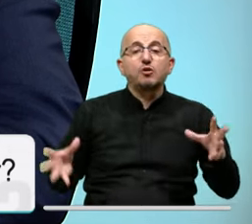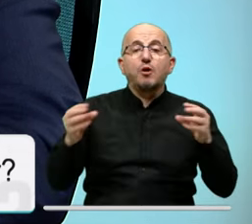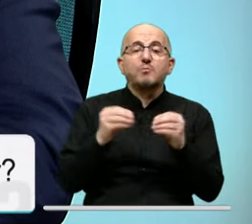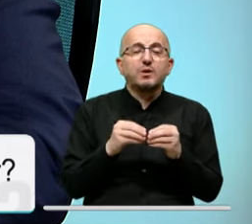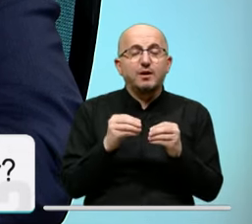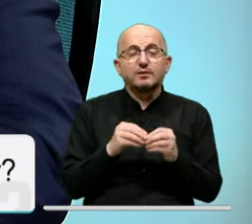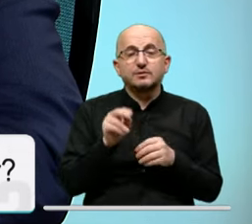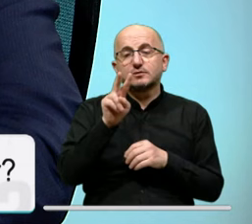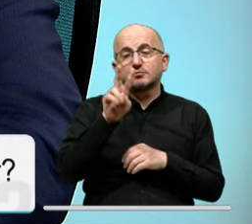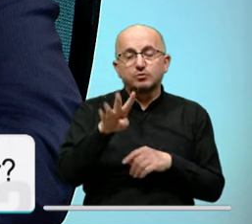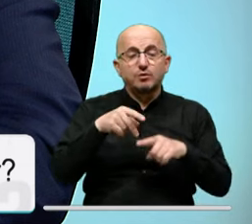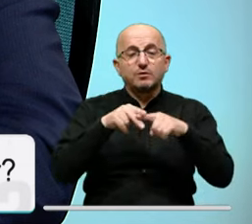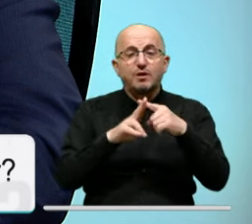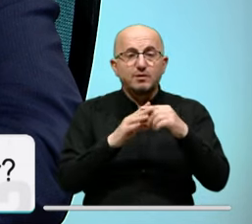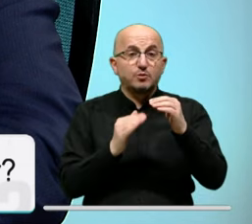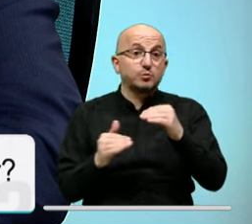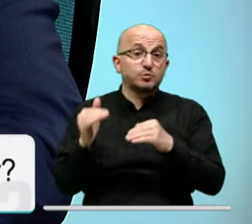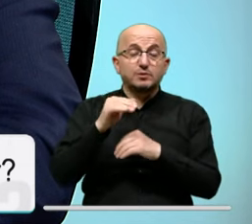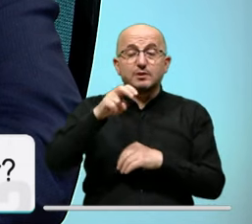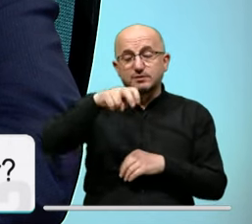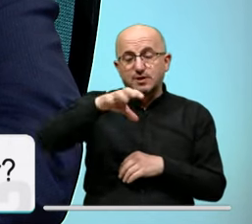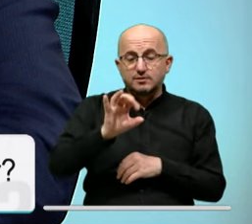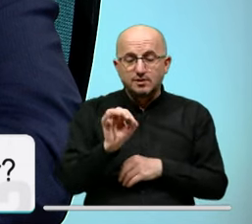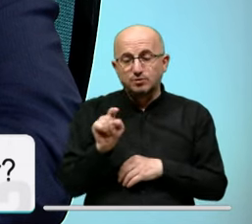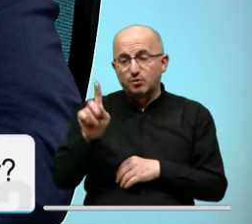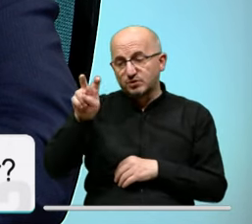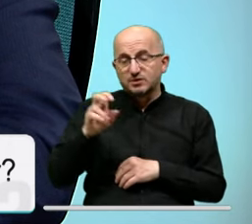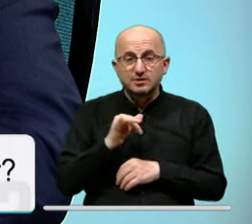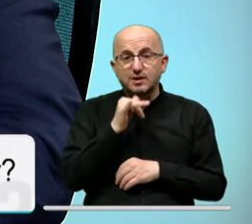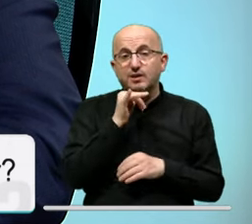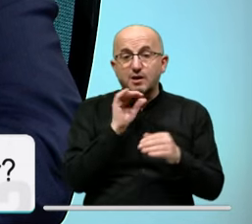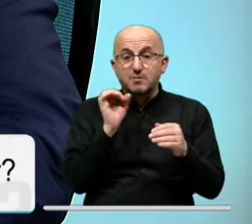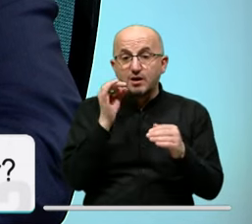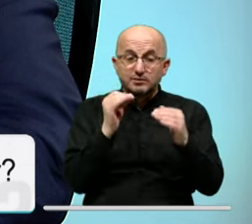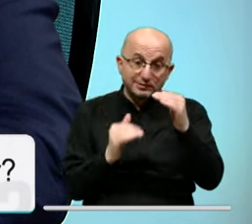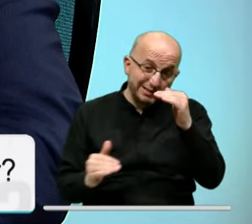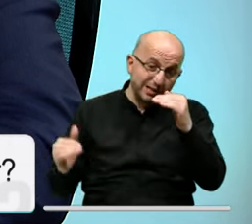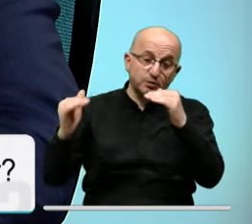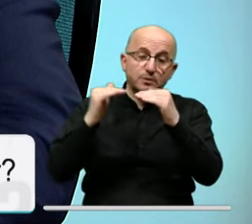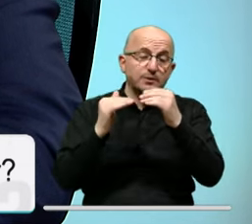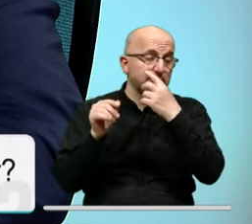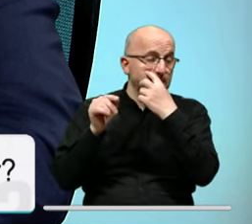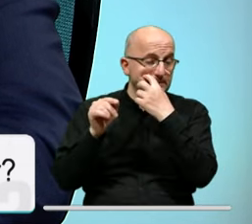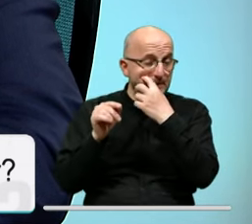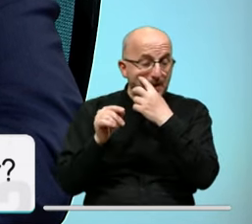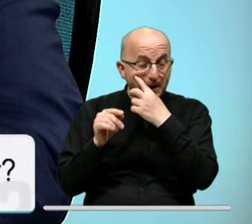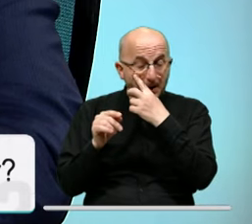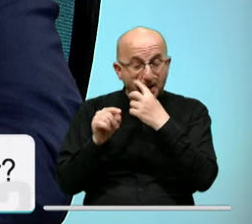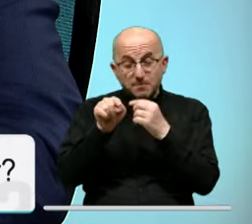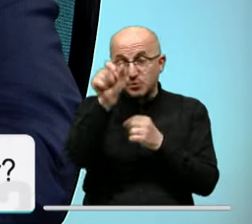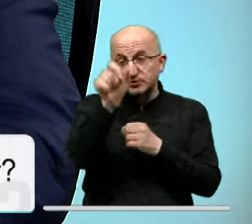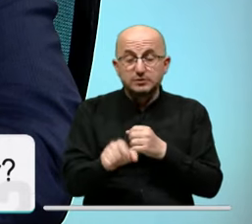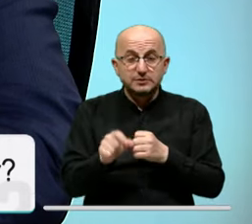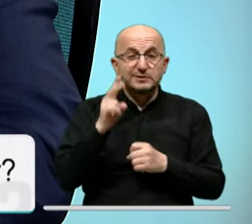ve 24 ayar üzerinden 80.10 değerine ulaşırsa bu takdirde bu kişi